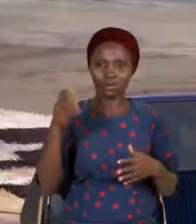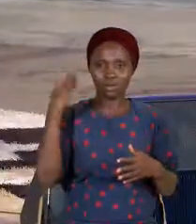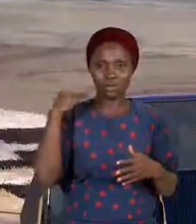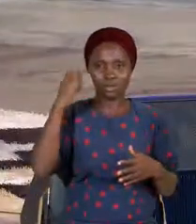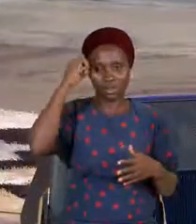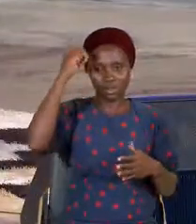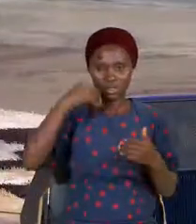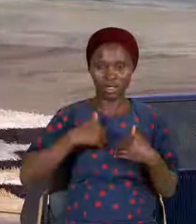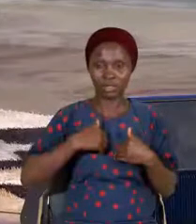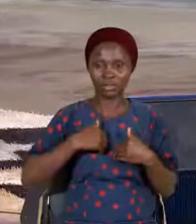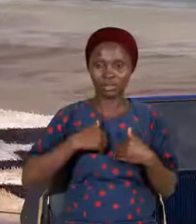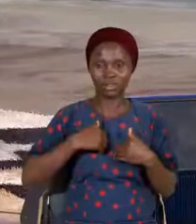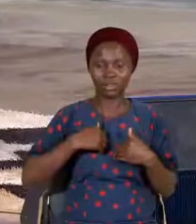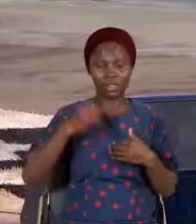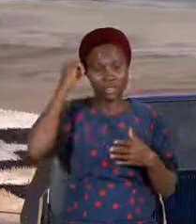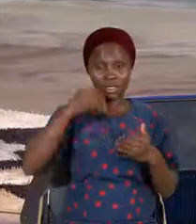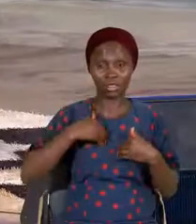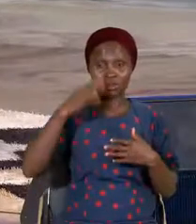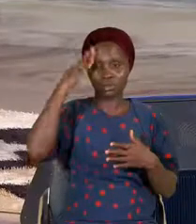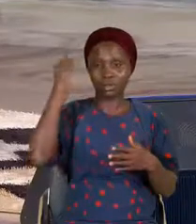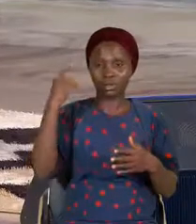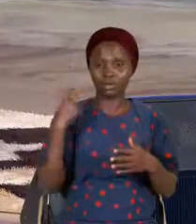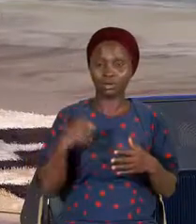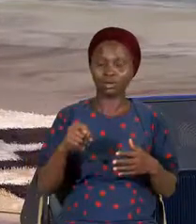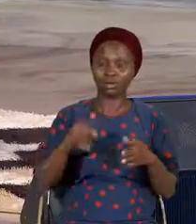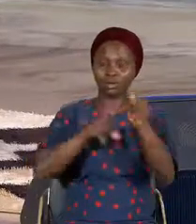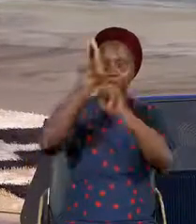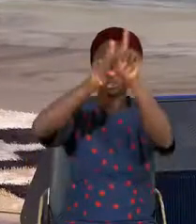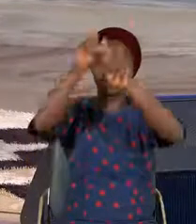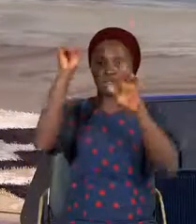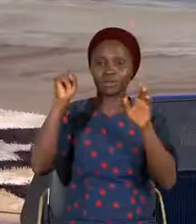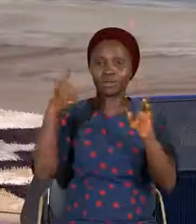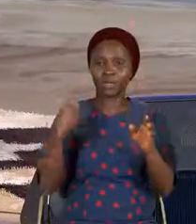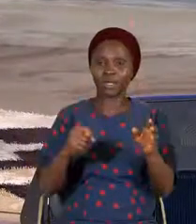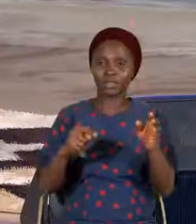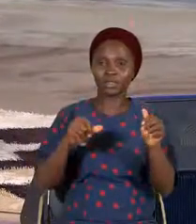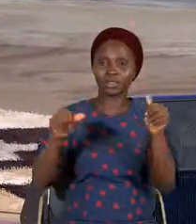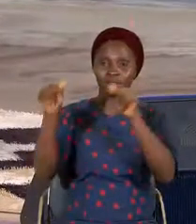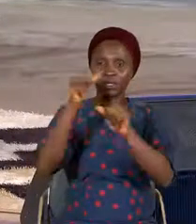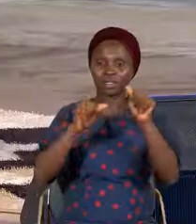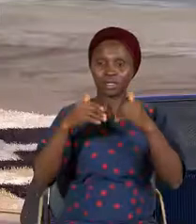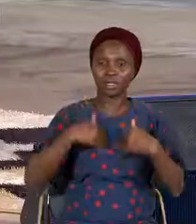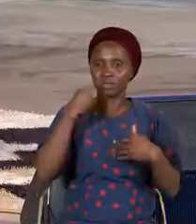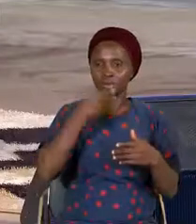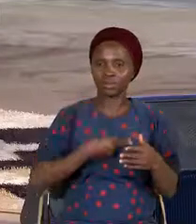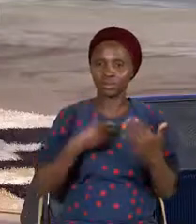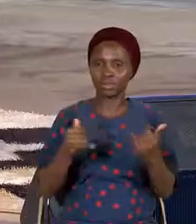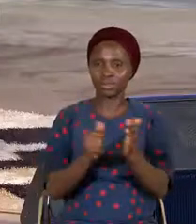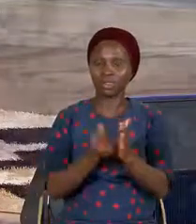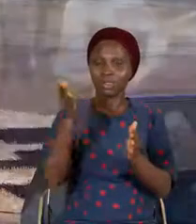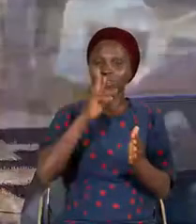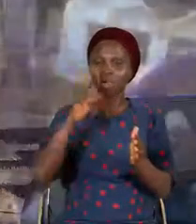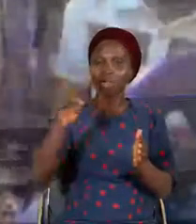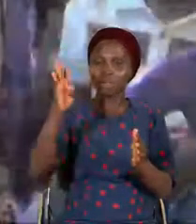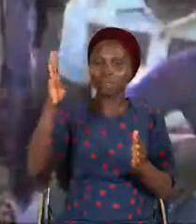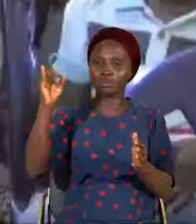connaissance sur la terre, il a la connaissance des étoiles. Les scientifiques nous ont dit maintenant qu'il y a des